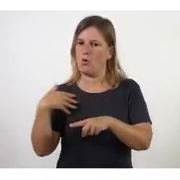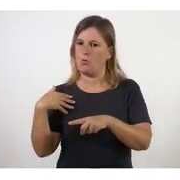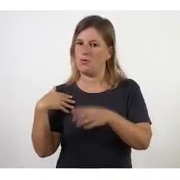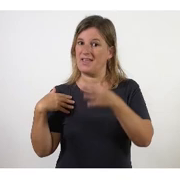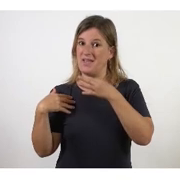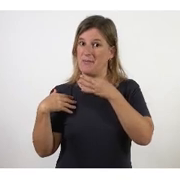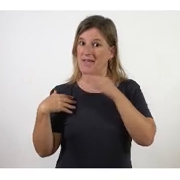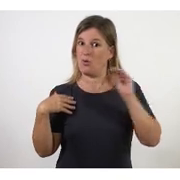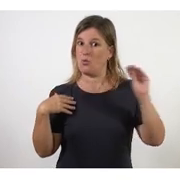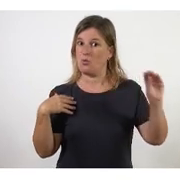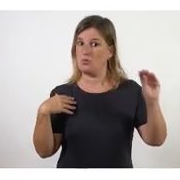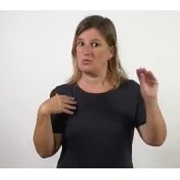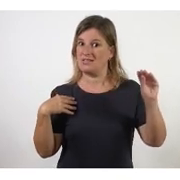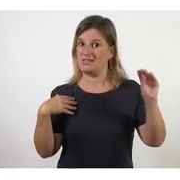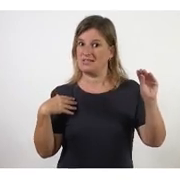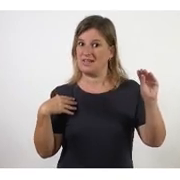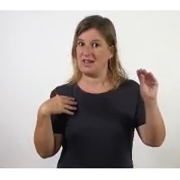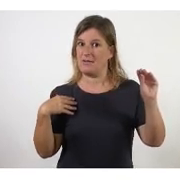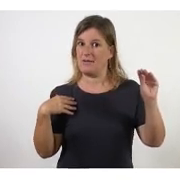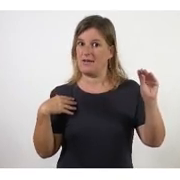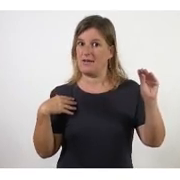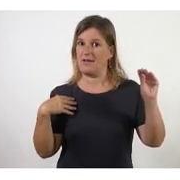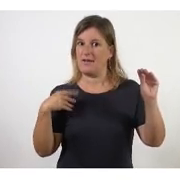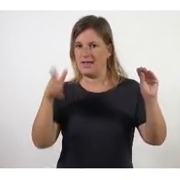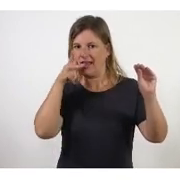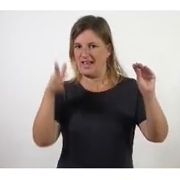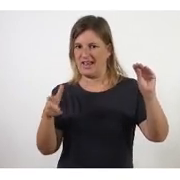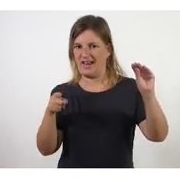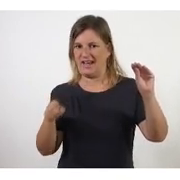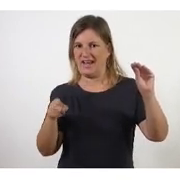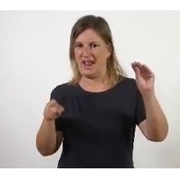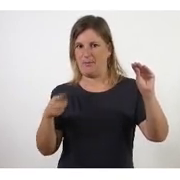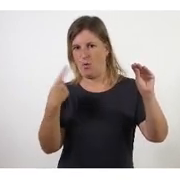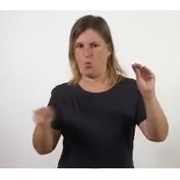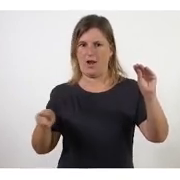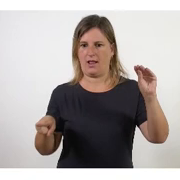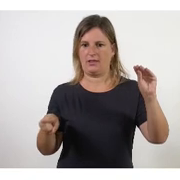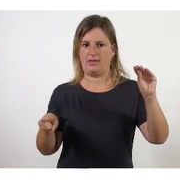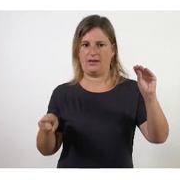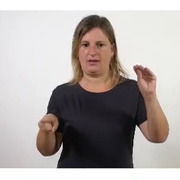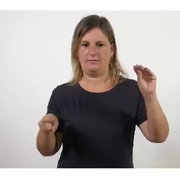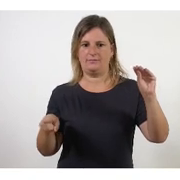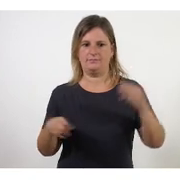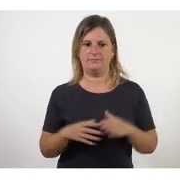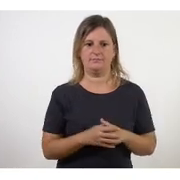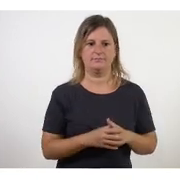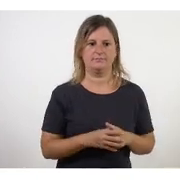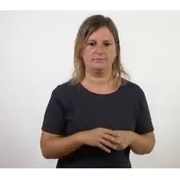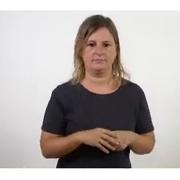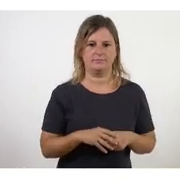veu en off, no? Aquesta entrevista, imatges de recurs que he gravat. Doncs el que farem és, Això, gran pregunta la que ens ha